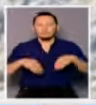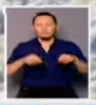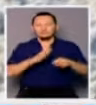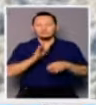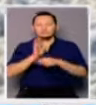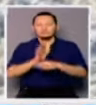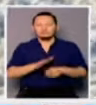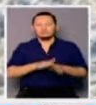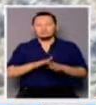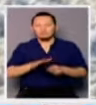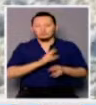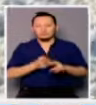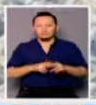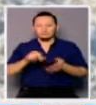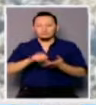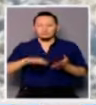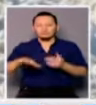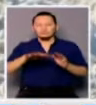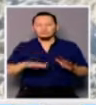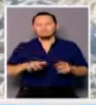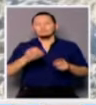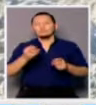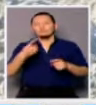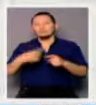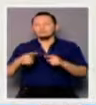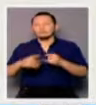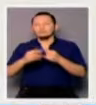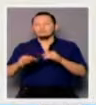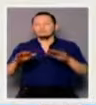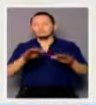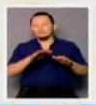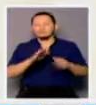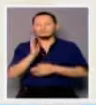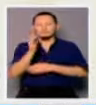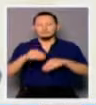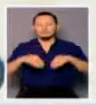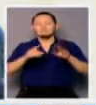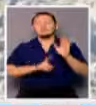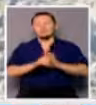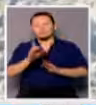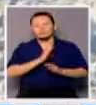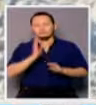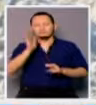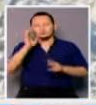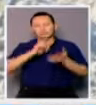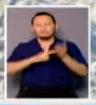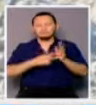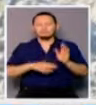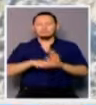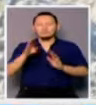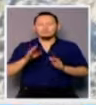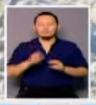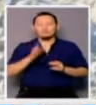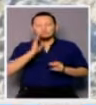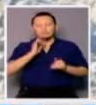берілген бұл учаскелер. Енді басқа да жерлерде талай көп жұмыстар жүргізіліп жатыр. Болашақта тұрақты